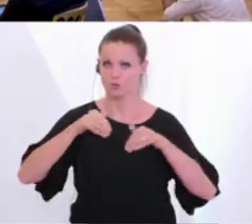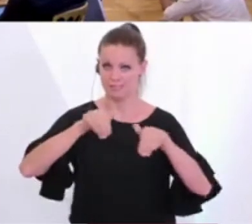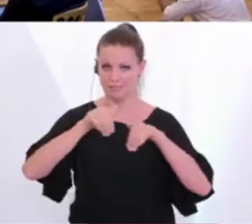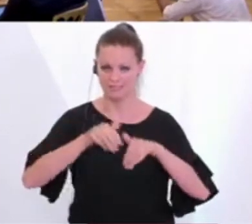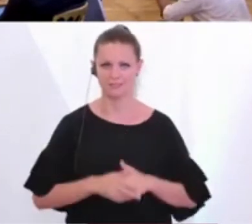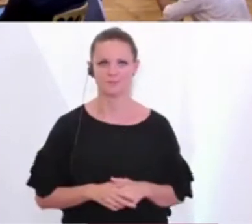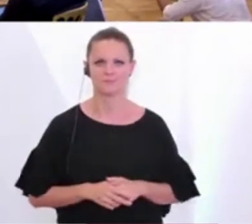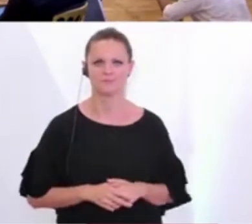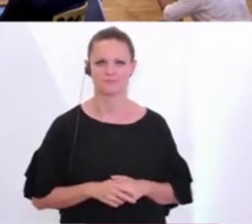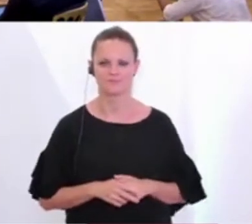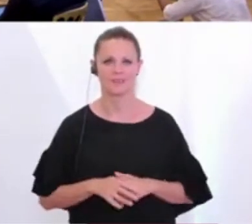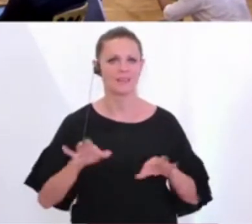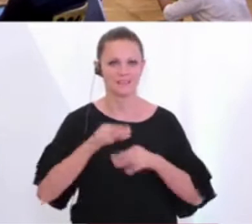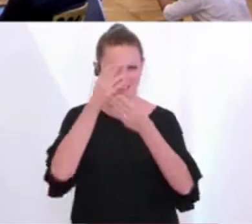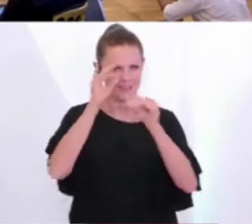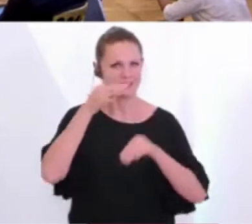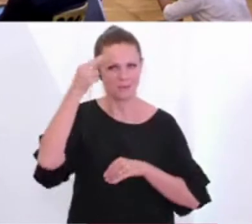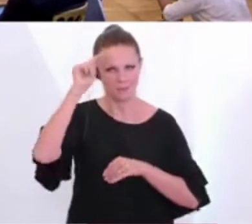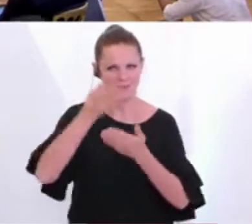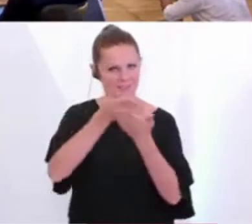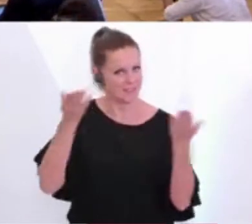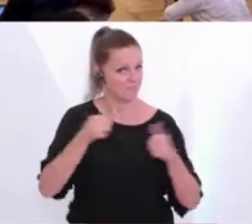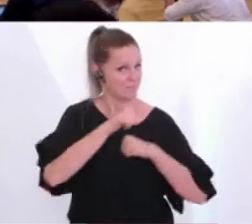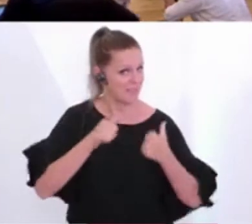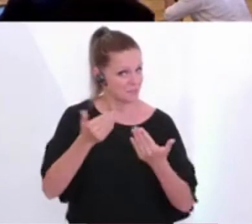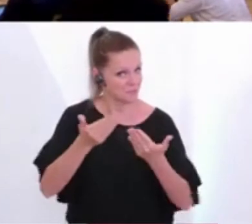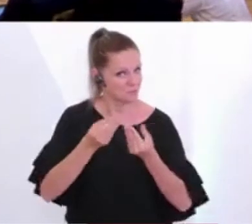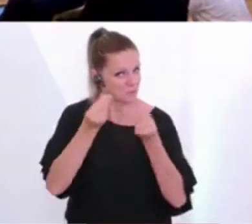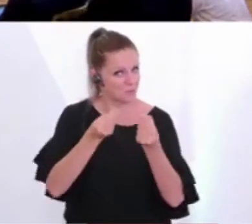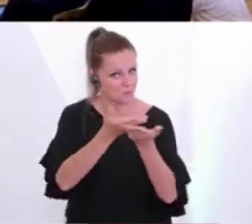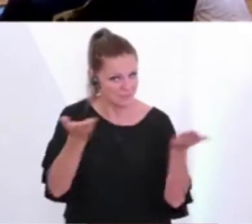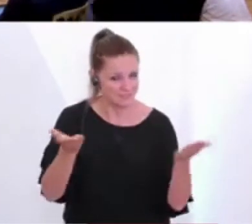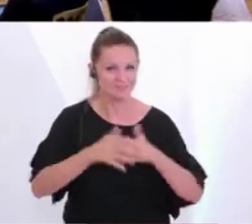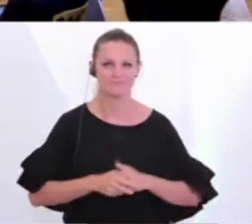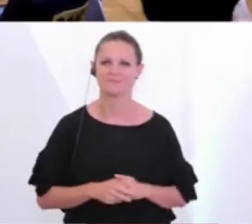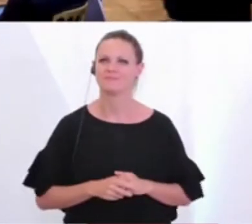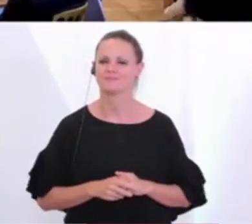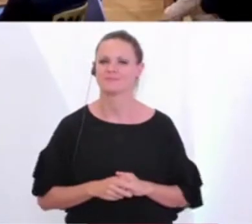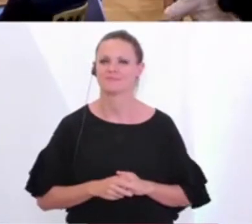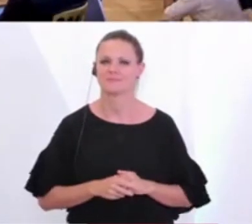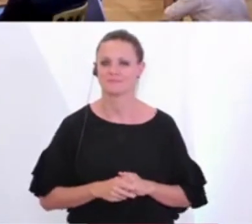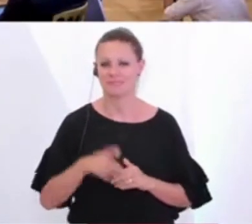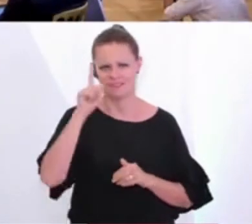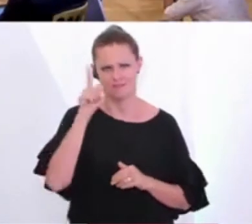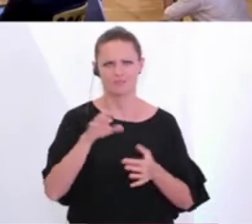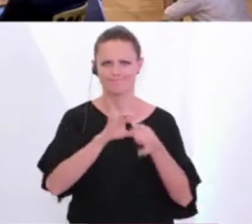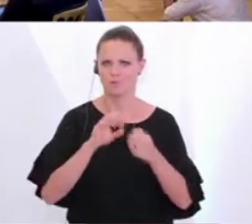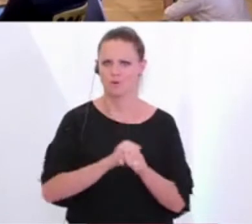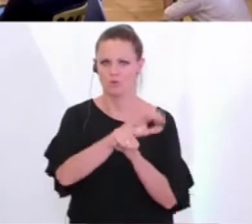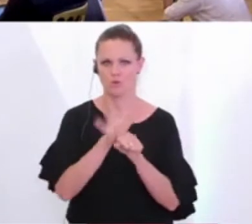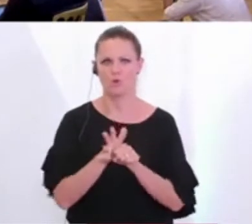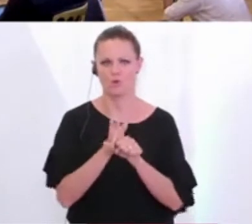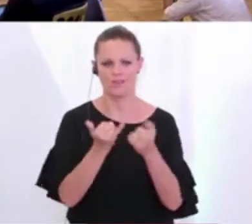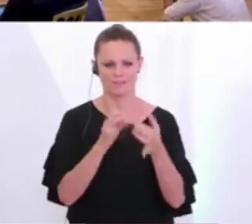Ja, meine sehr verehrten Damen und Herren, wir möchten Sie sehr, sehr herzlich begrüßen. Sie wissen, wir sind derzeit, was Corona betrifft, in